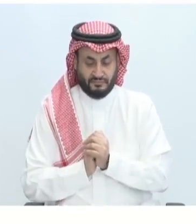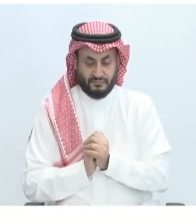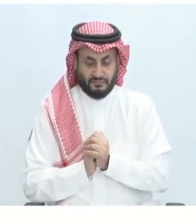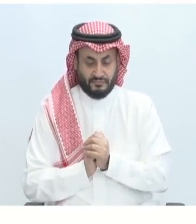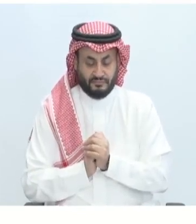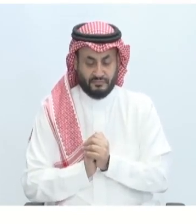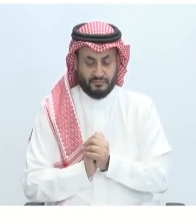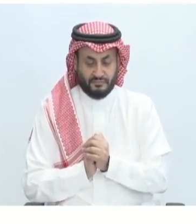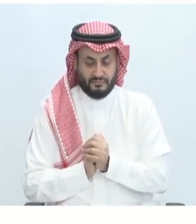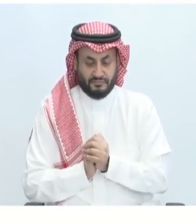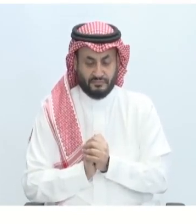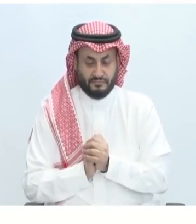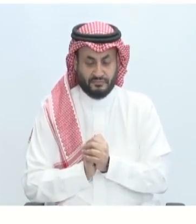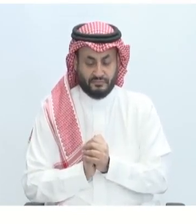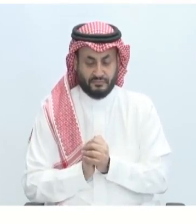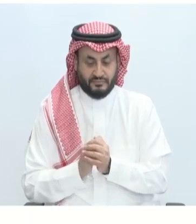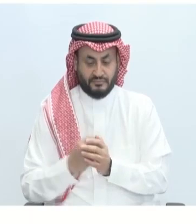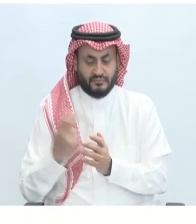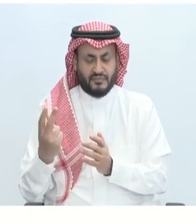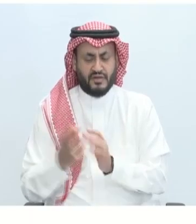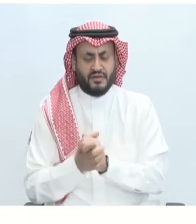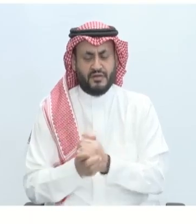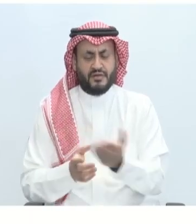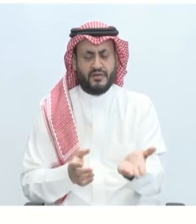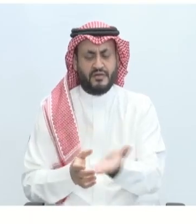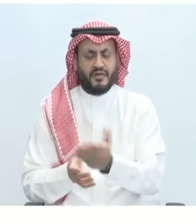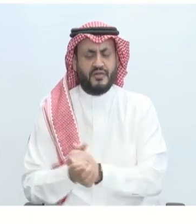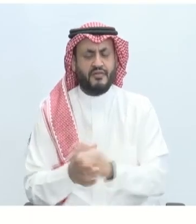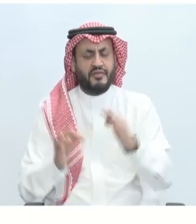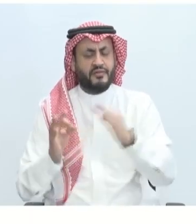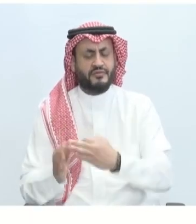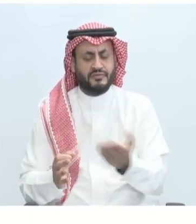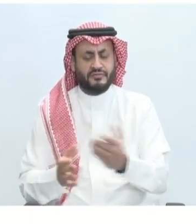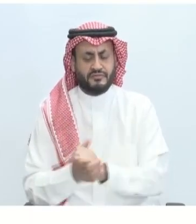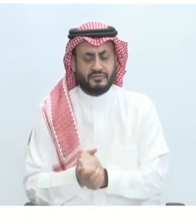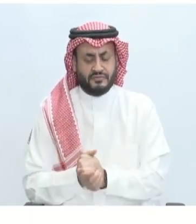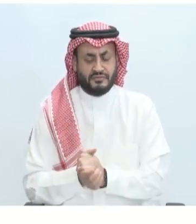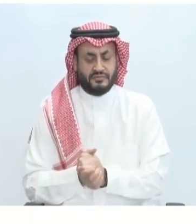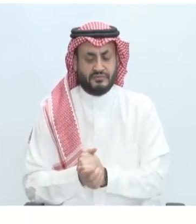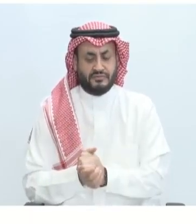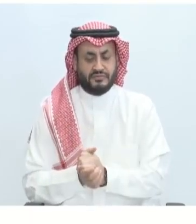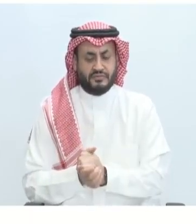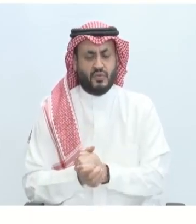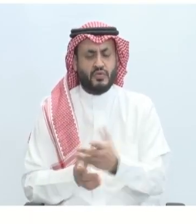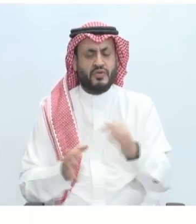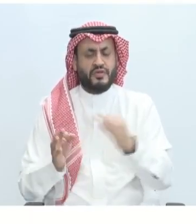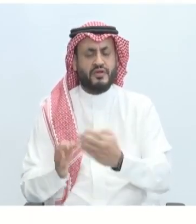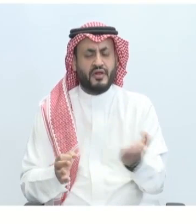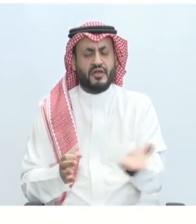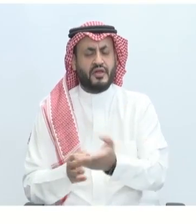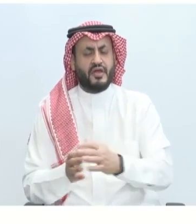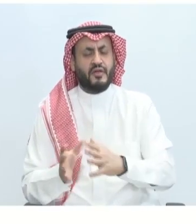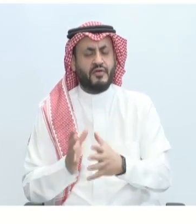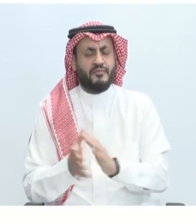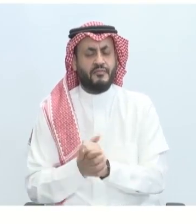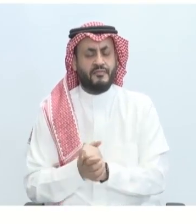منها العباره الثانيه كل مصيبه يصاب بها الانسان في نفسه او ماله او ولده هي بقضاء الله ما الايه الداله على